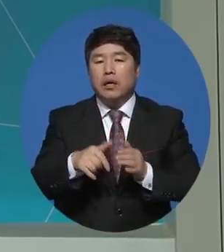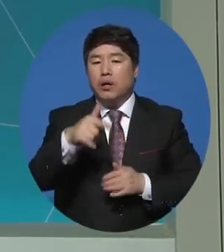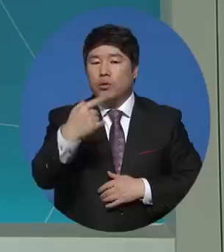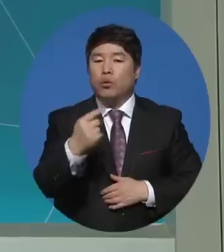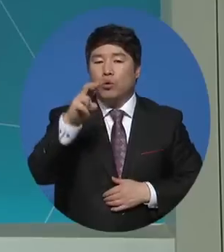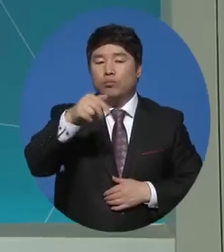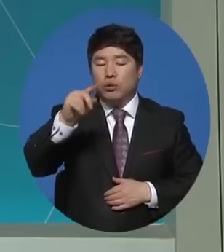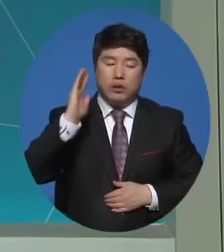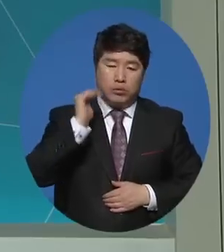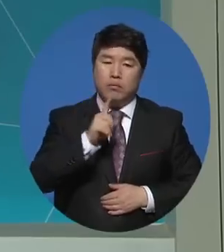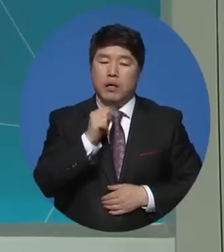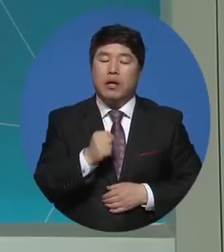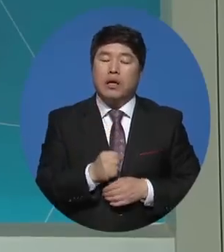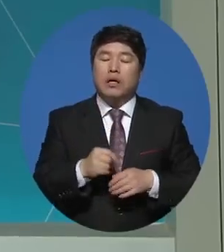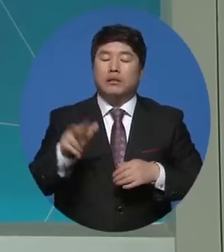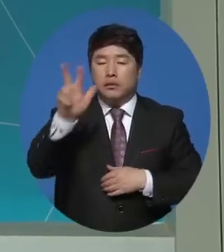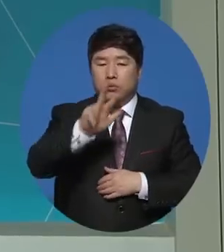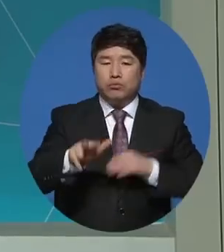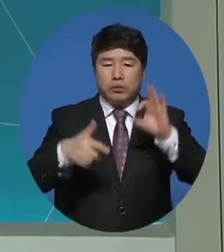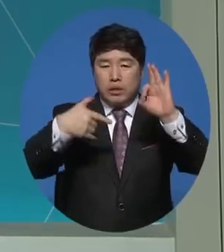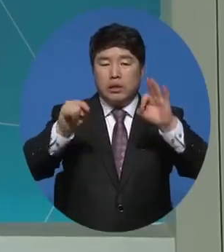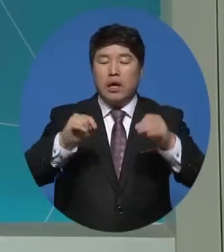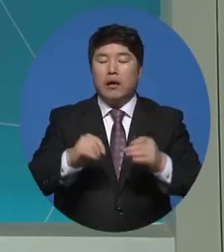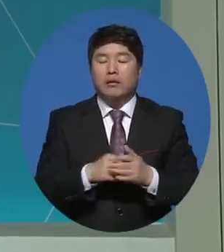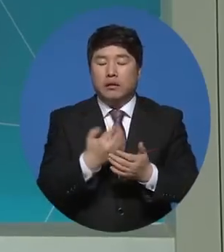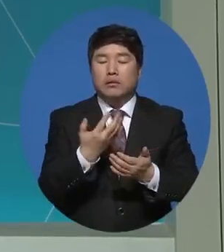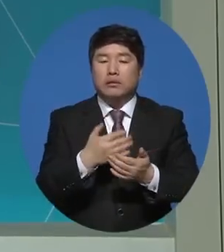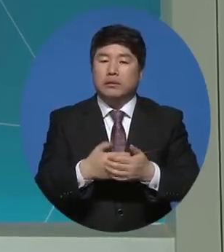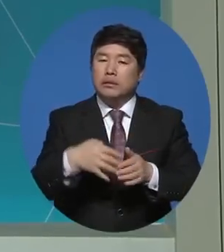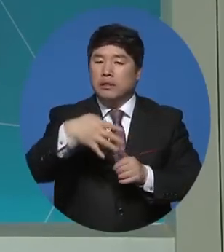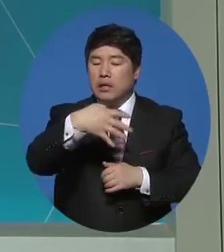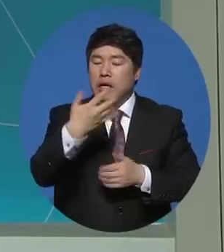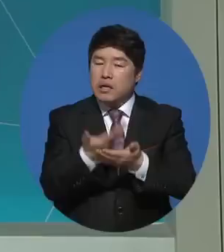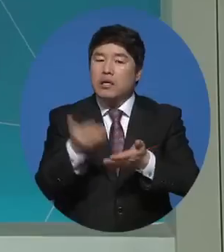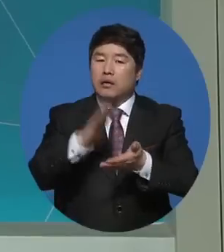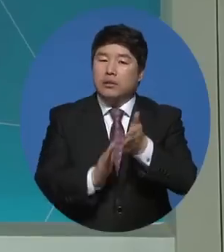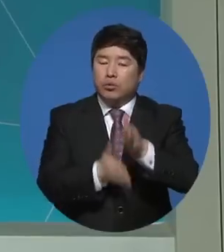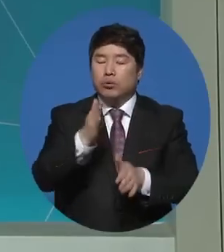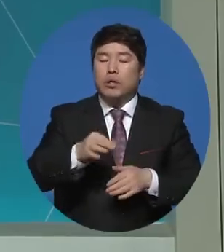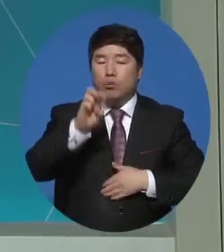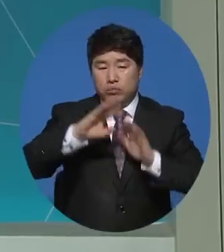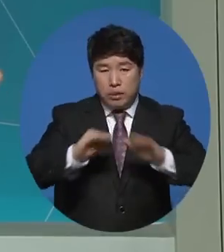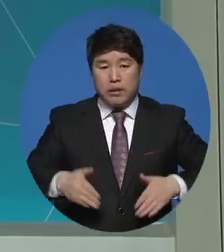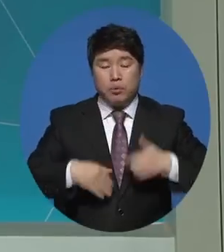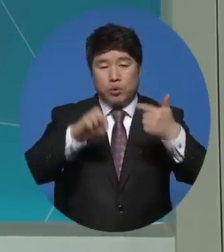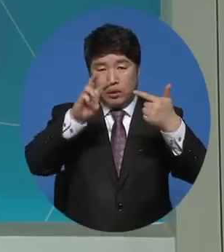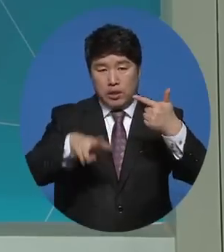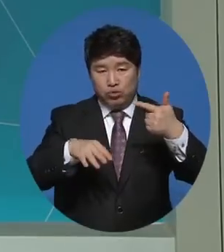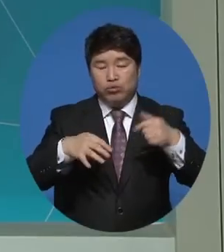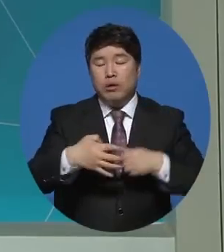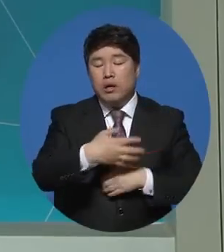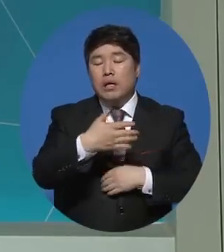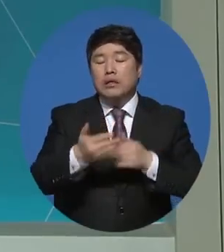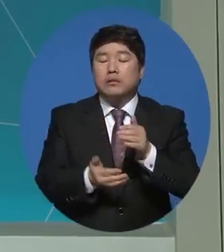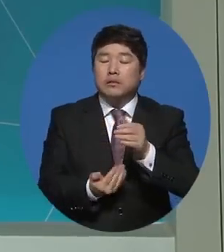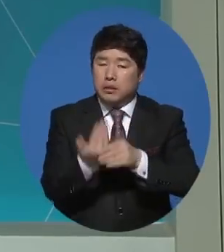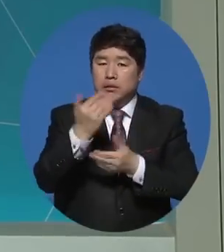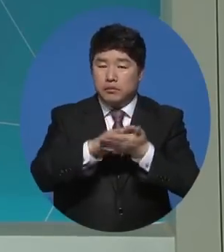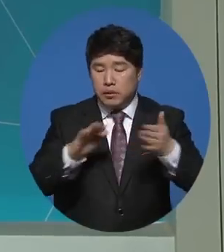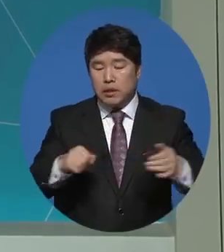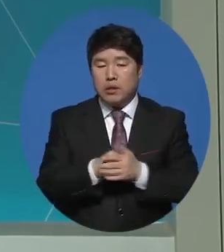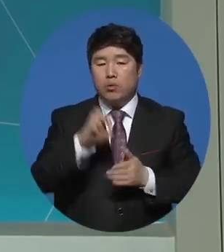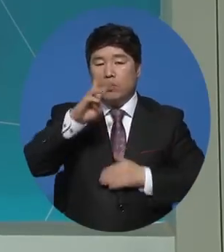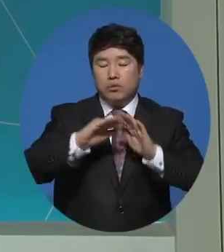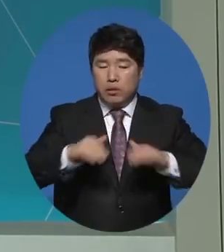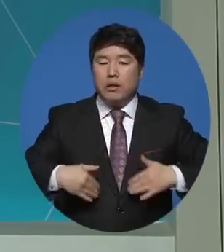전국 10개 혁신도시 지금 여기 광주 전남도 나주 혁신도시가 들어섰습니다 그래서 한전이 내려오고 그래서 광주 전남이